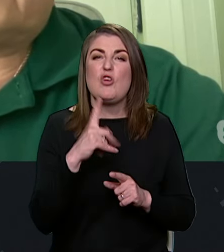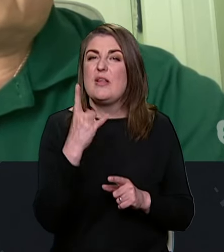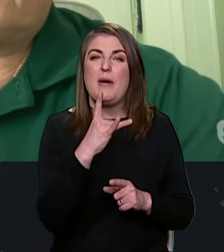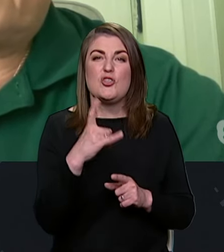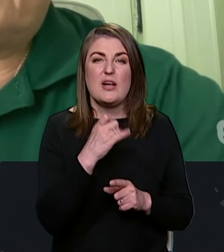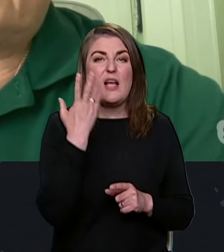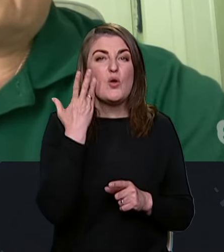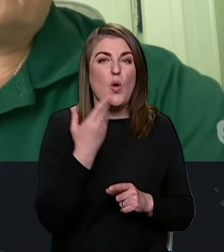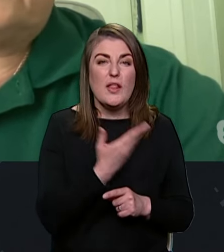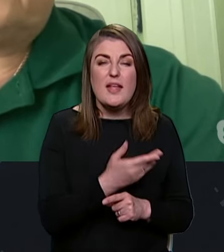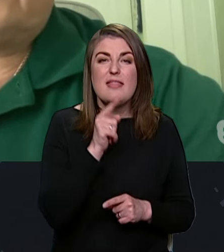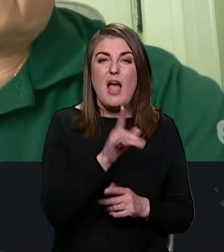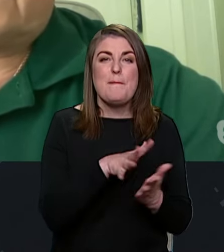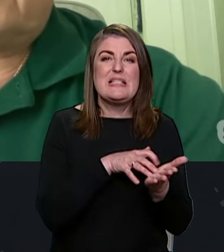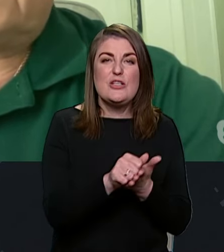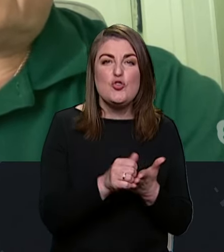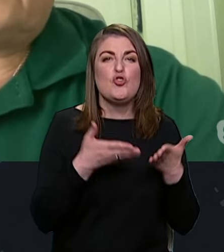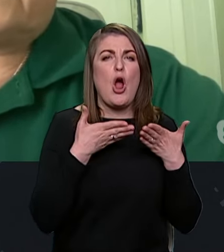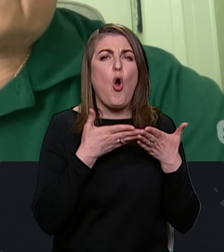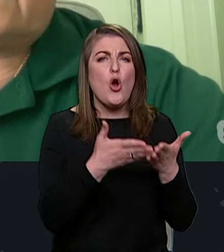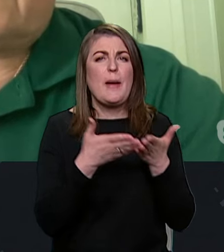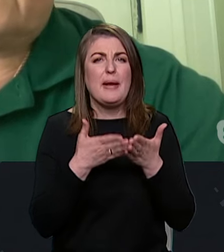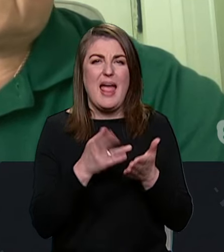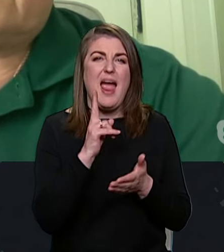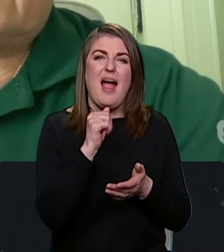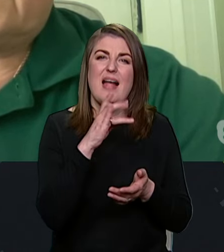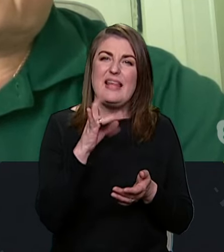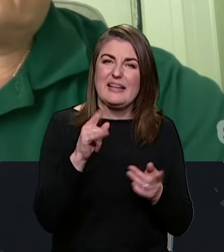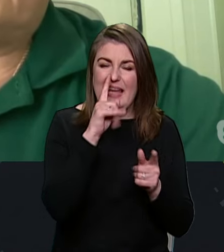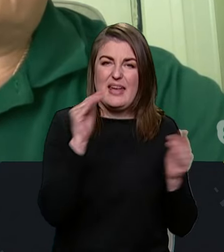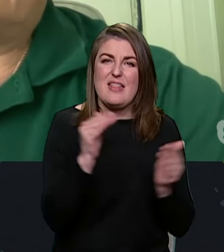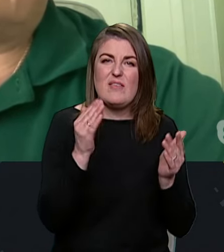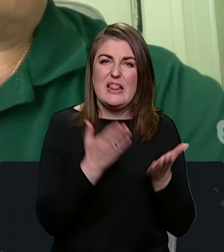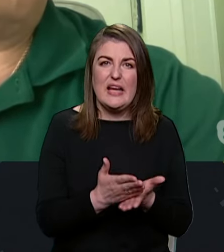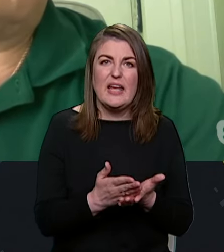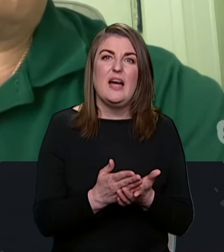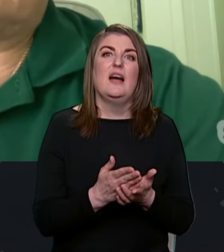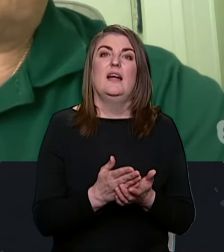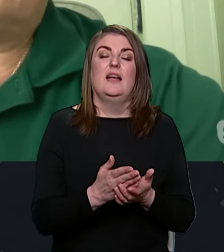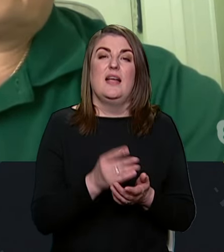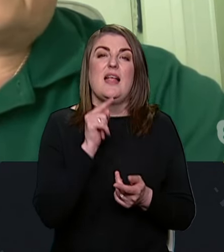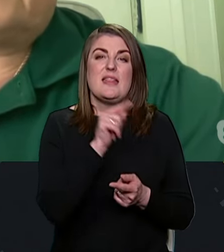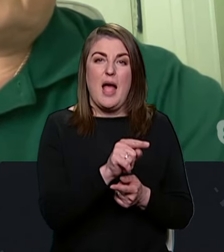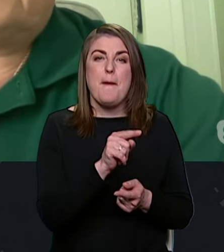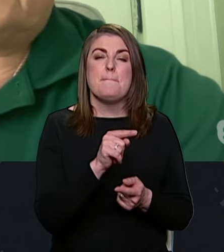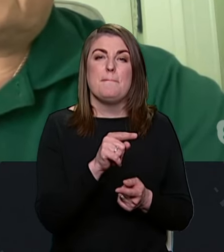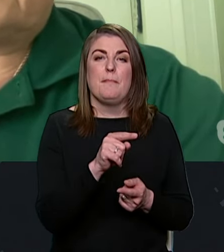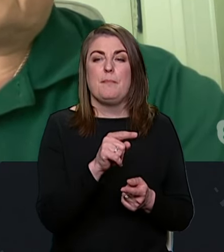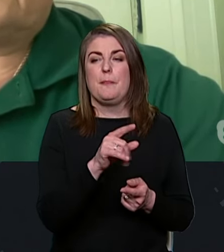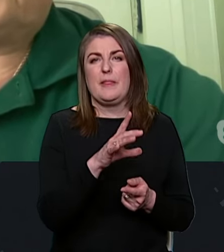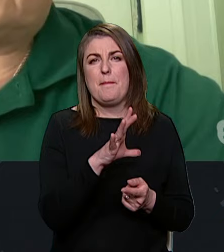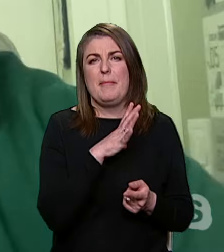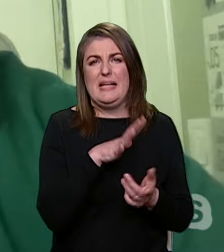раз, коли там знищуються кораблі, верніше катера, от такі невеликі. Там і десантні були